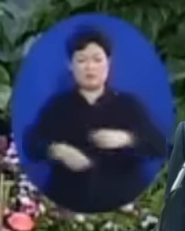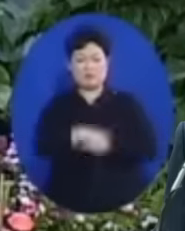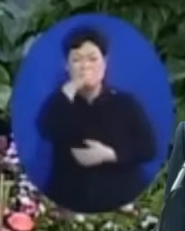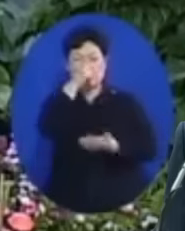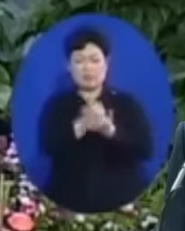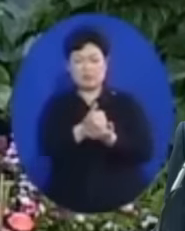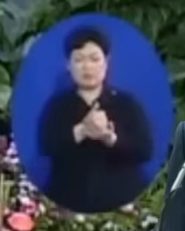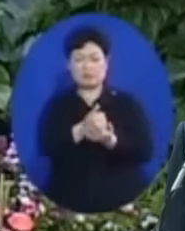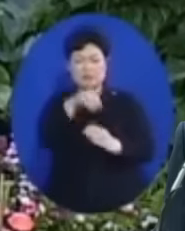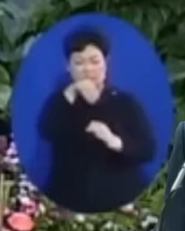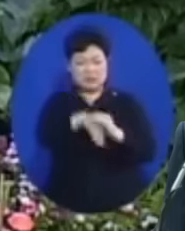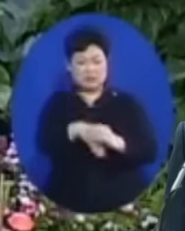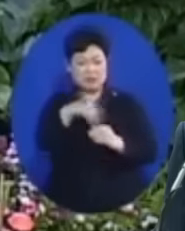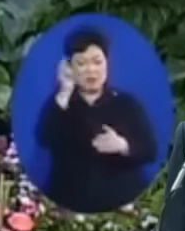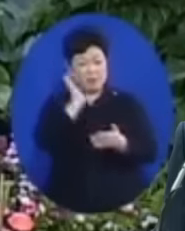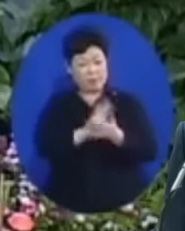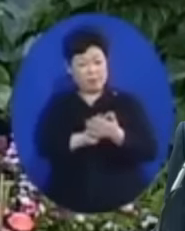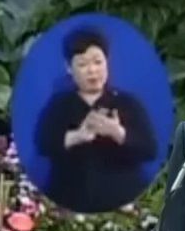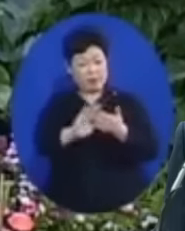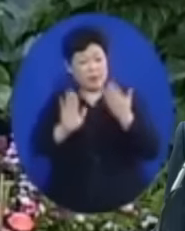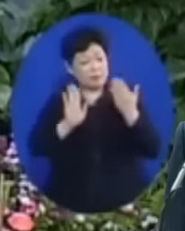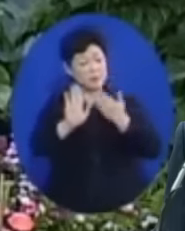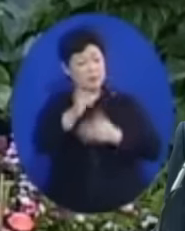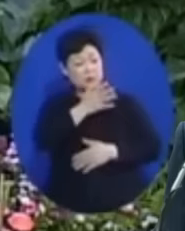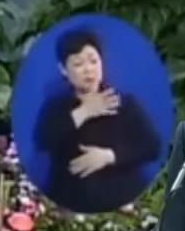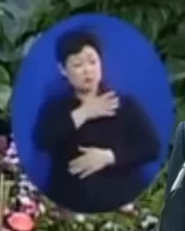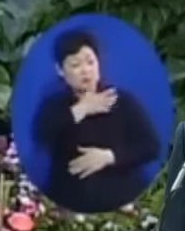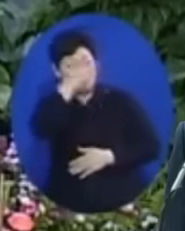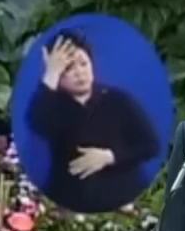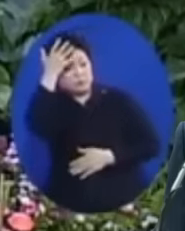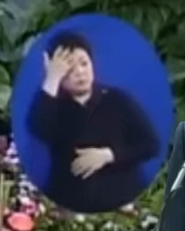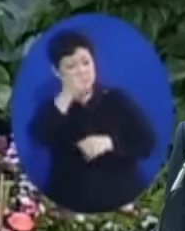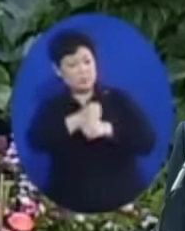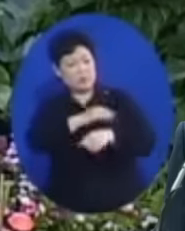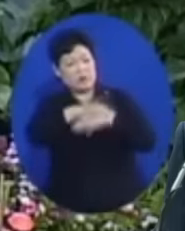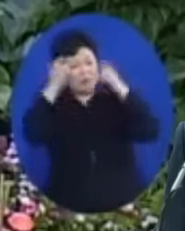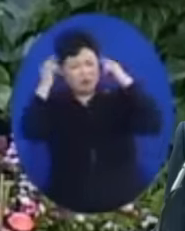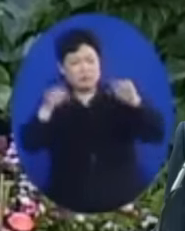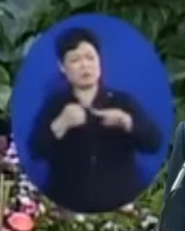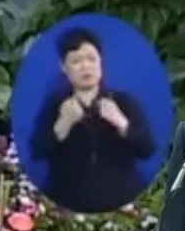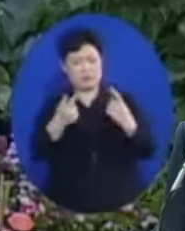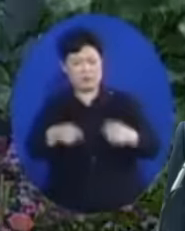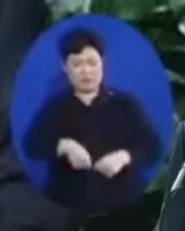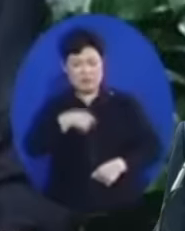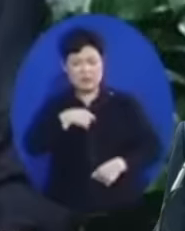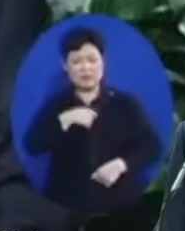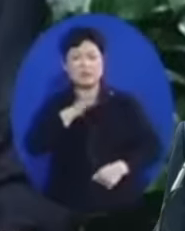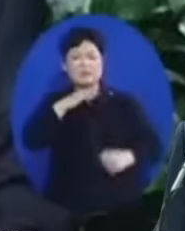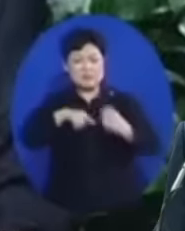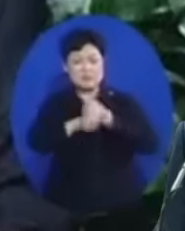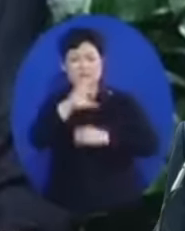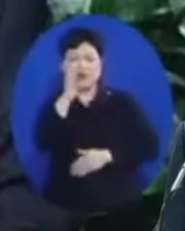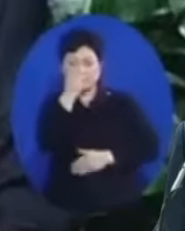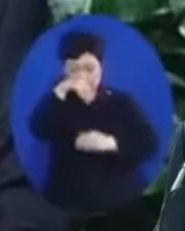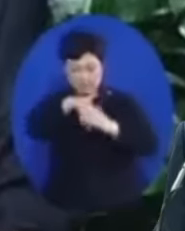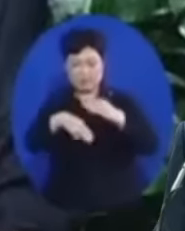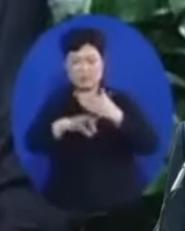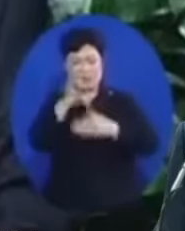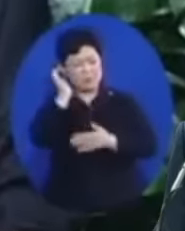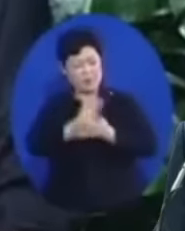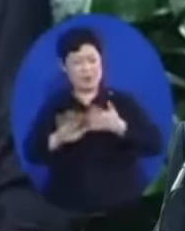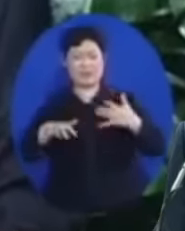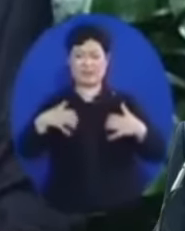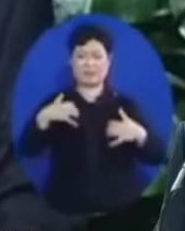악으로 심고 평안한 미래를 거둘 것을 꿈꾸는 자는 어리석은 자인 것입니다. 의와 진리와 거룩함으로 심어놓으면